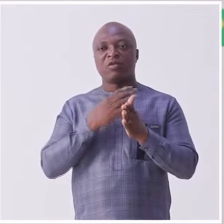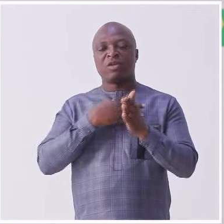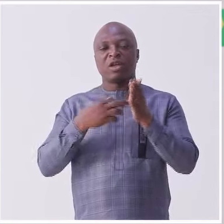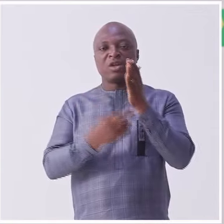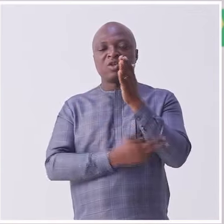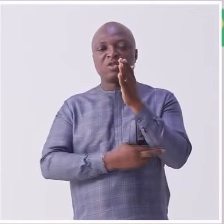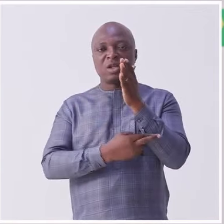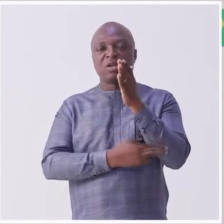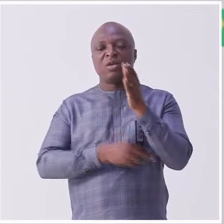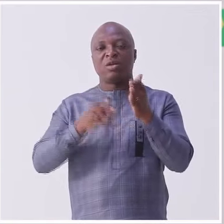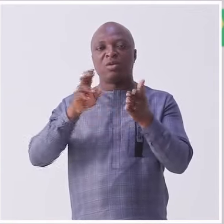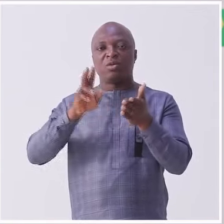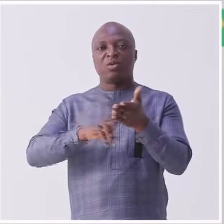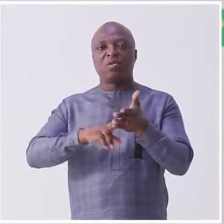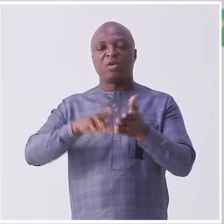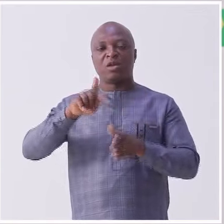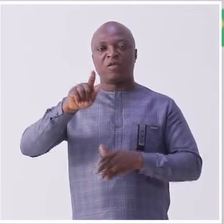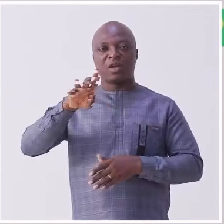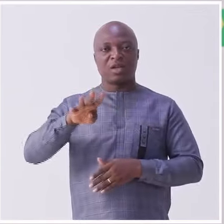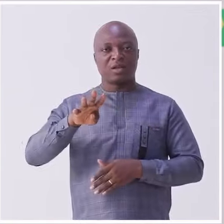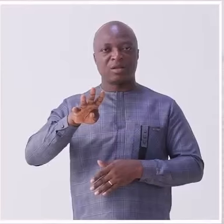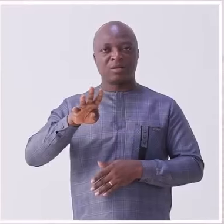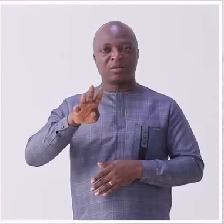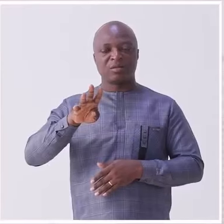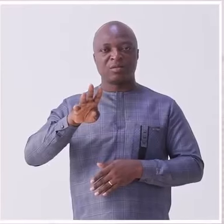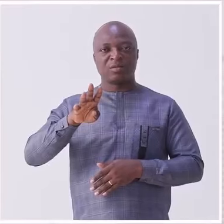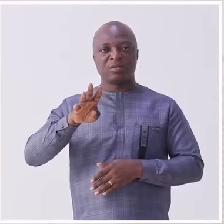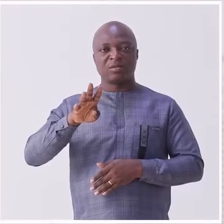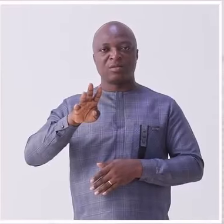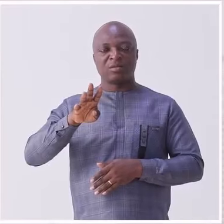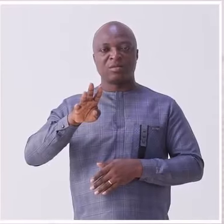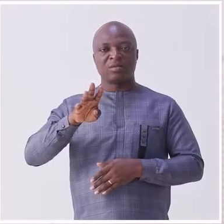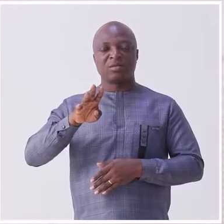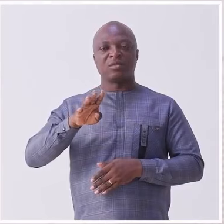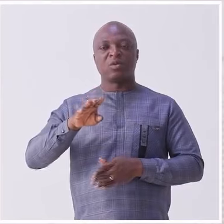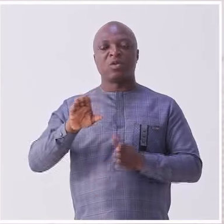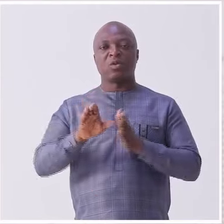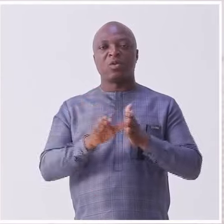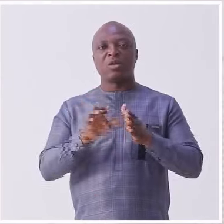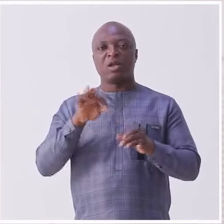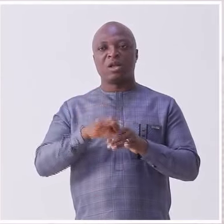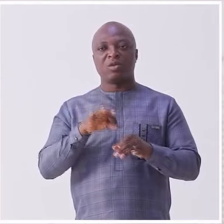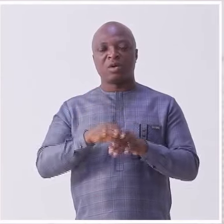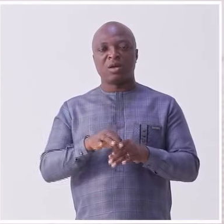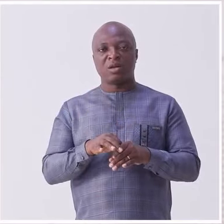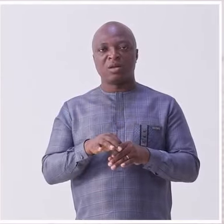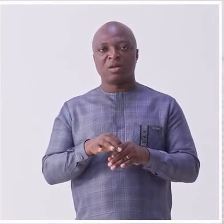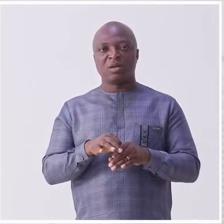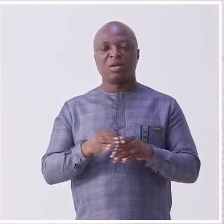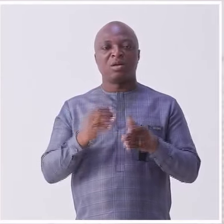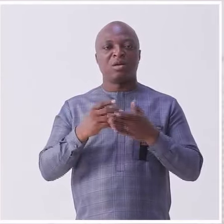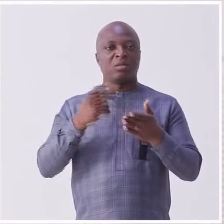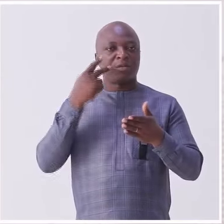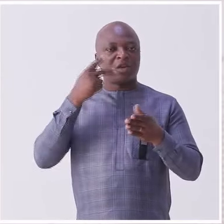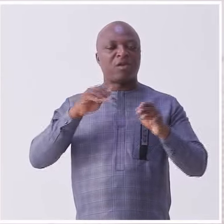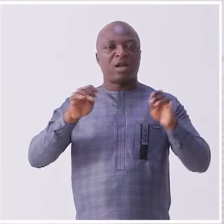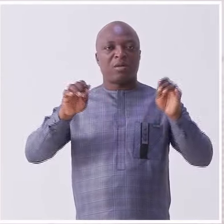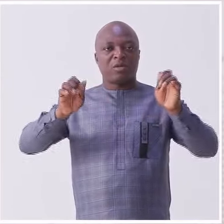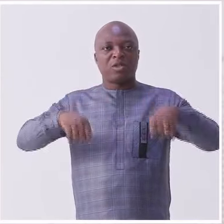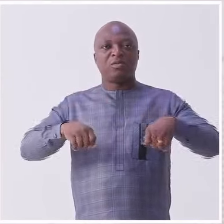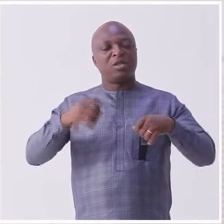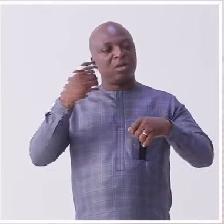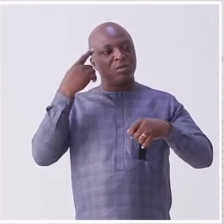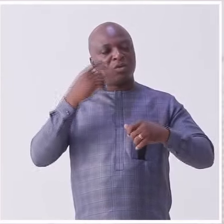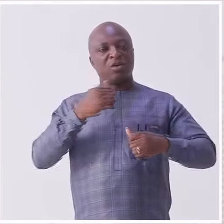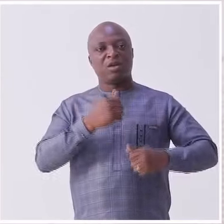et régionales de 2024. Le Code électoral prévoit la possibilité pour